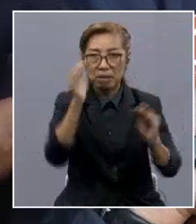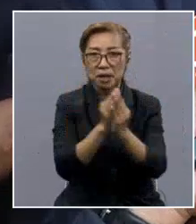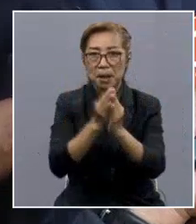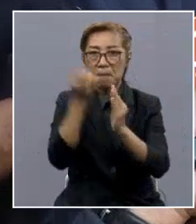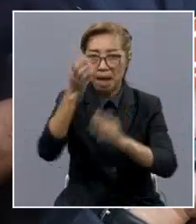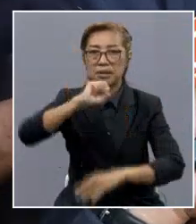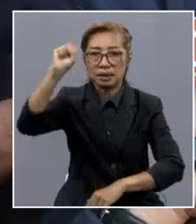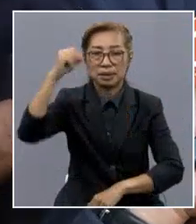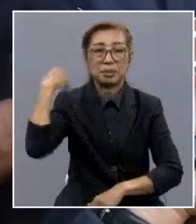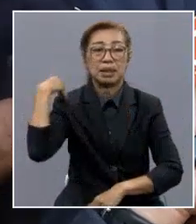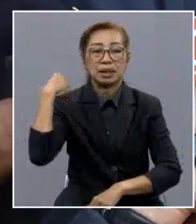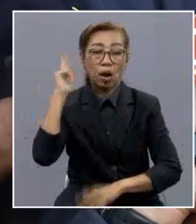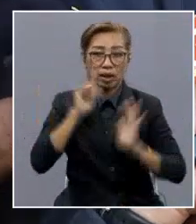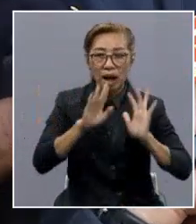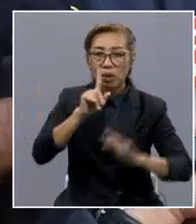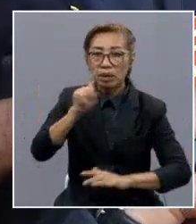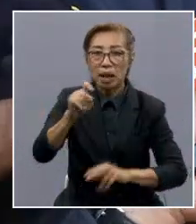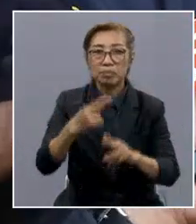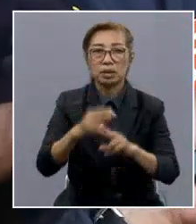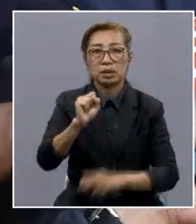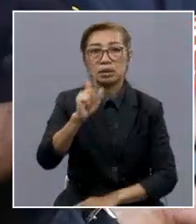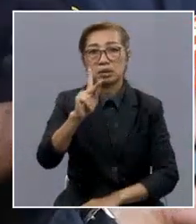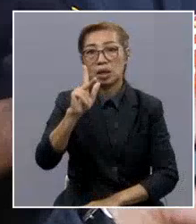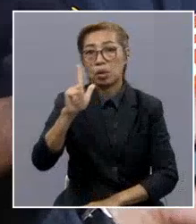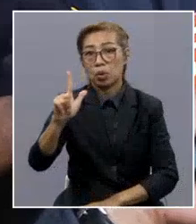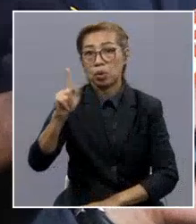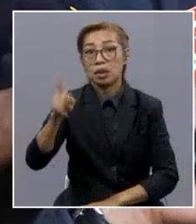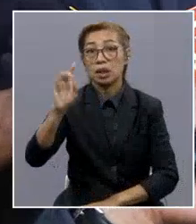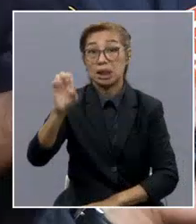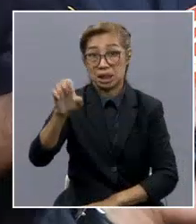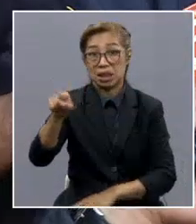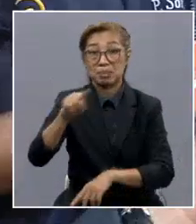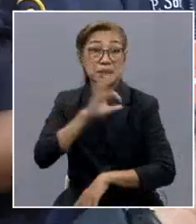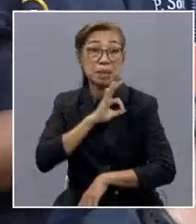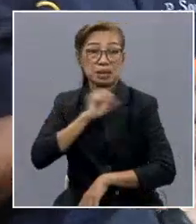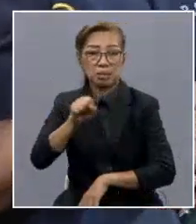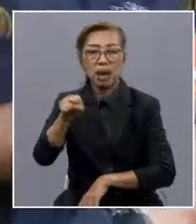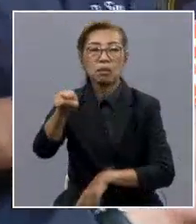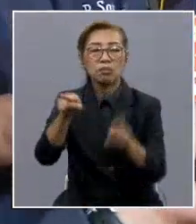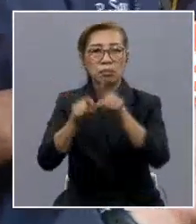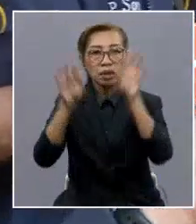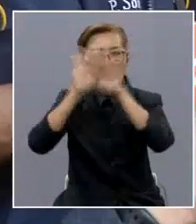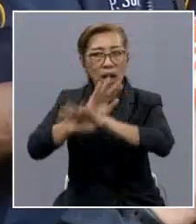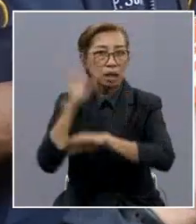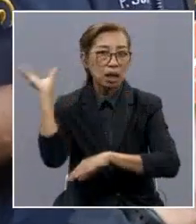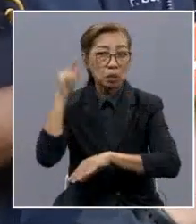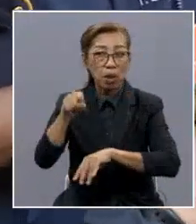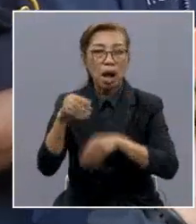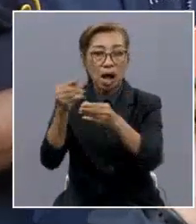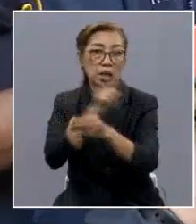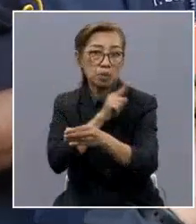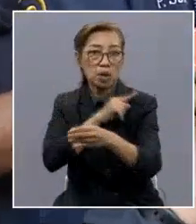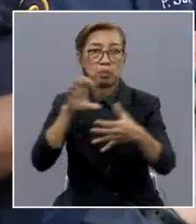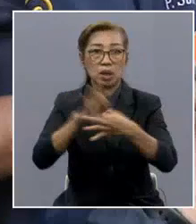กลทีพัทยกุลสมาชิกพลังประชารัฐที่ล่าสุดก็มีการเปิดตัวว่าจะมาคุมในเรื่องของการเลือกตั้ง